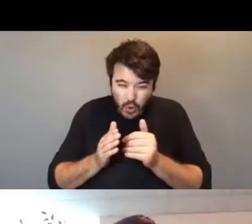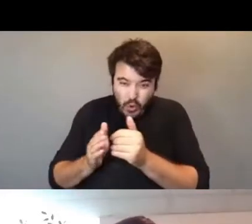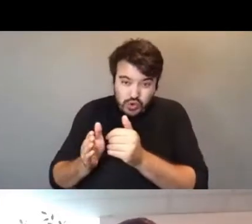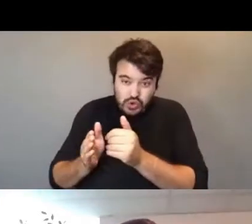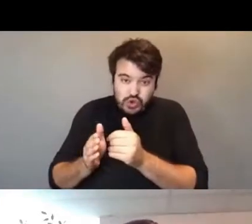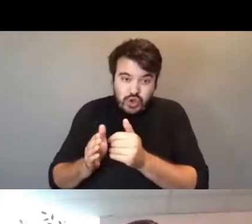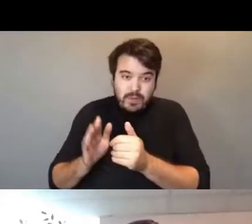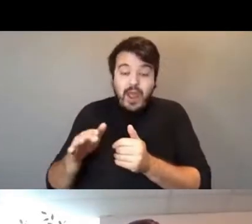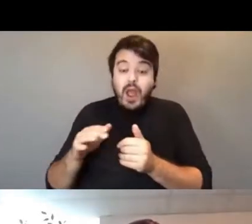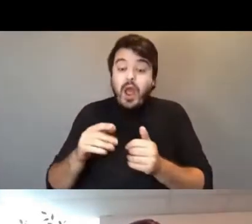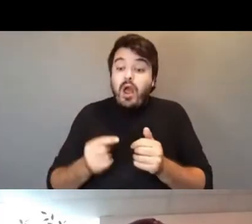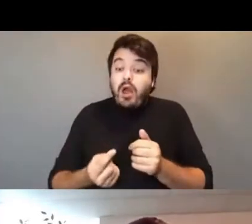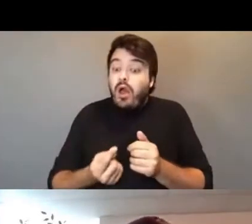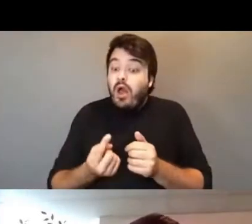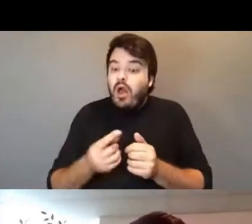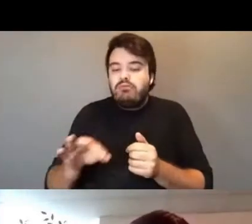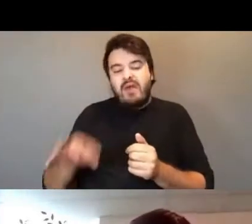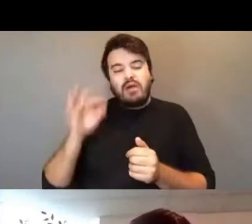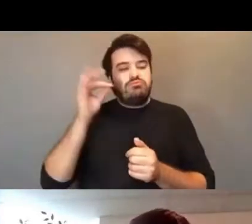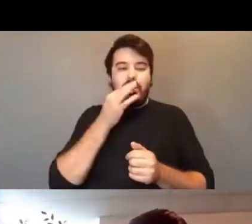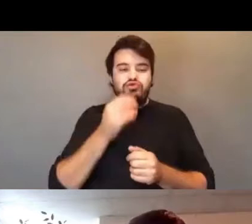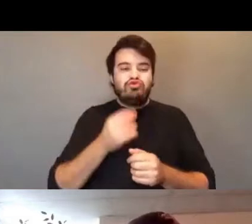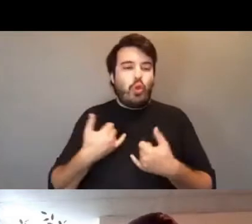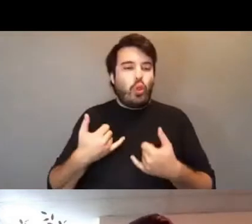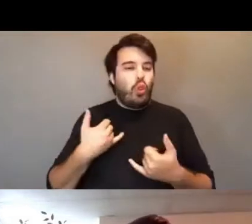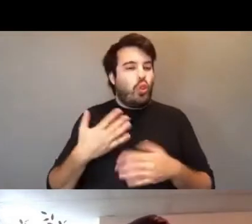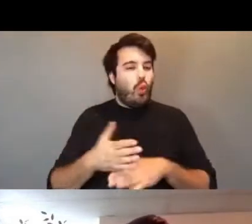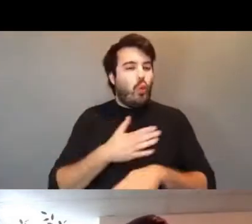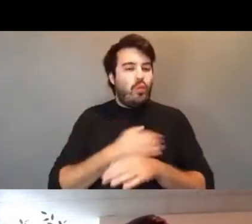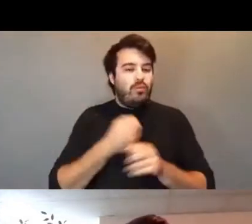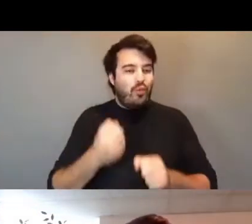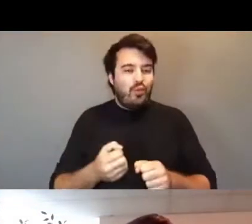et là. Donc, vous pouvez manger très jeune